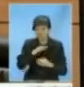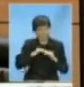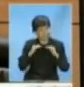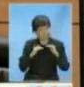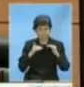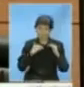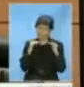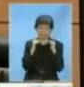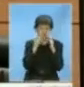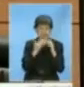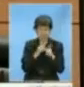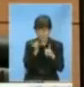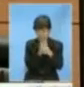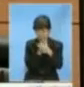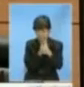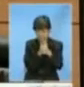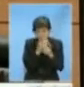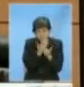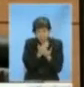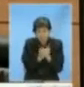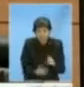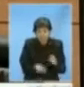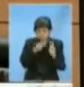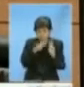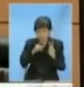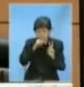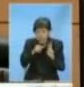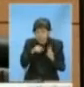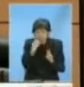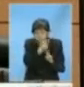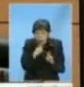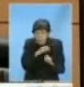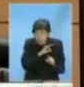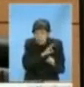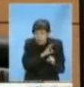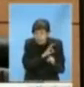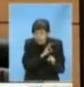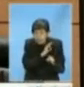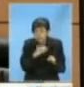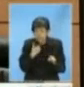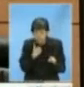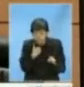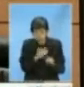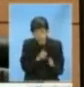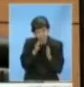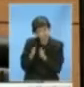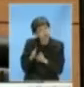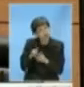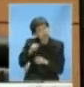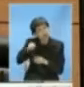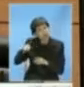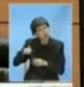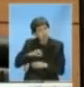ที่ 1ก็คือท่านแทรกแซงในวงเงิน20,000กว่าล้านเฉพาะคนที่เป็นสมาชิกแต่อีกหลายส่วนที่